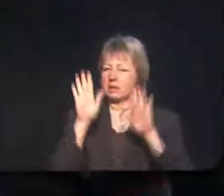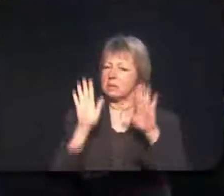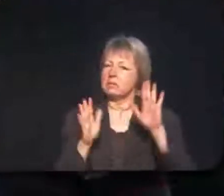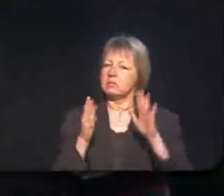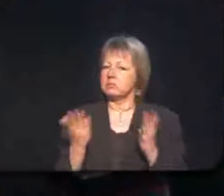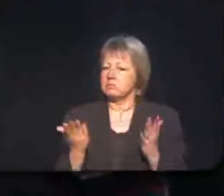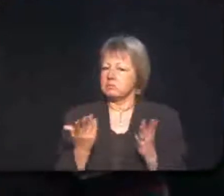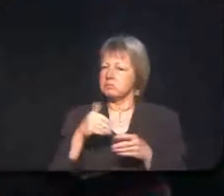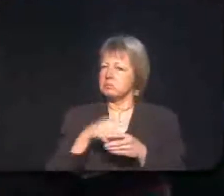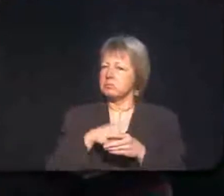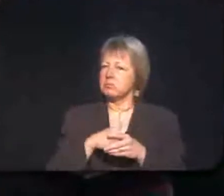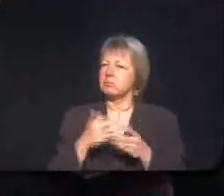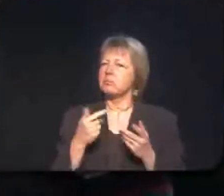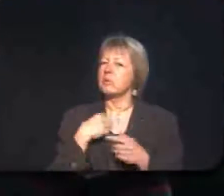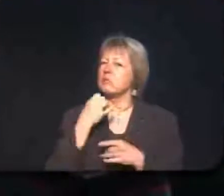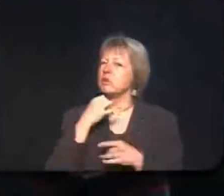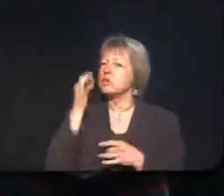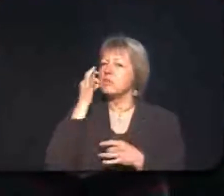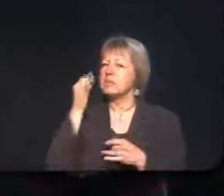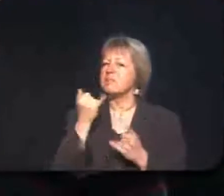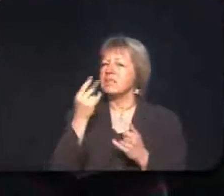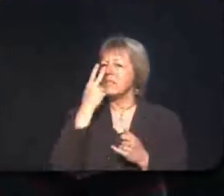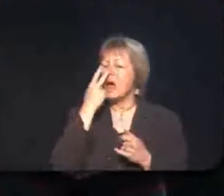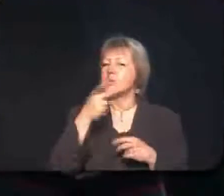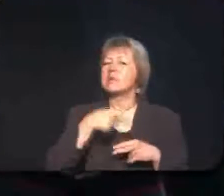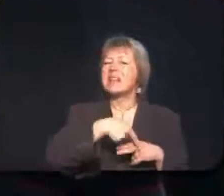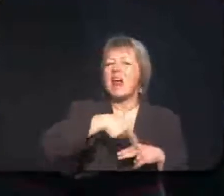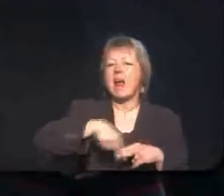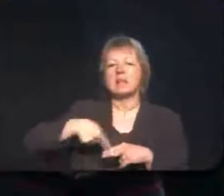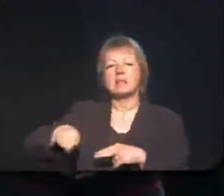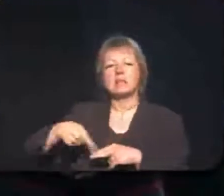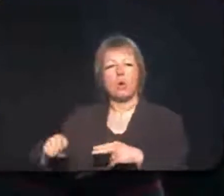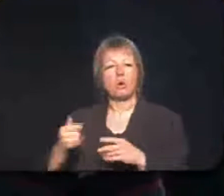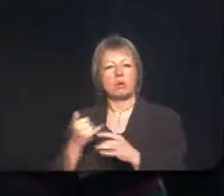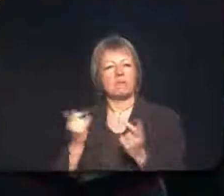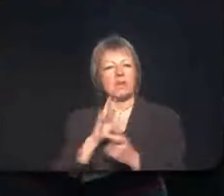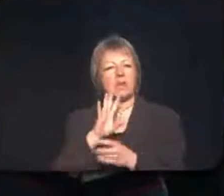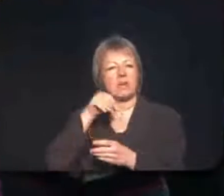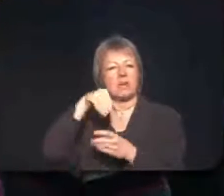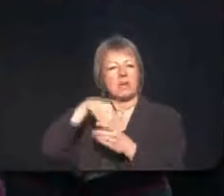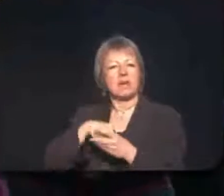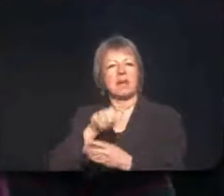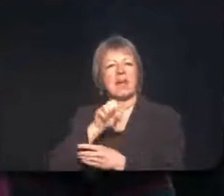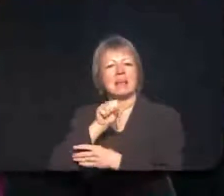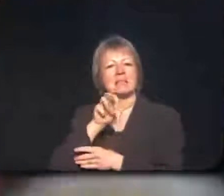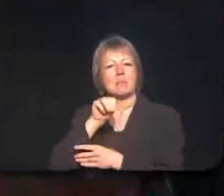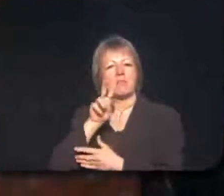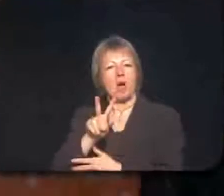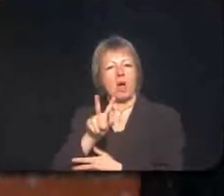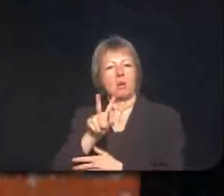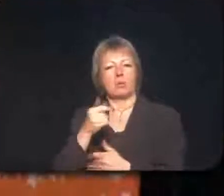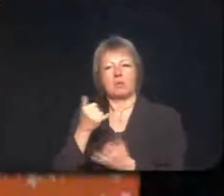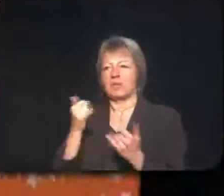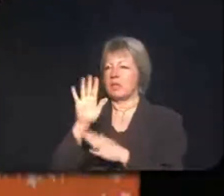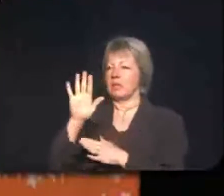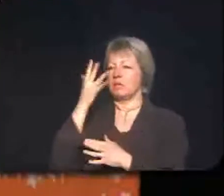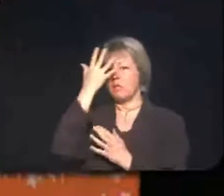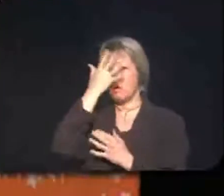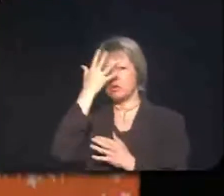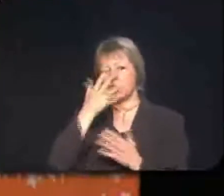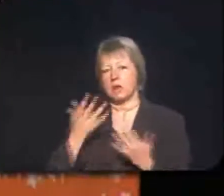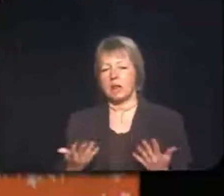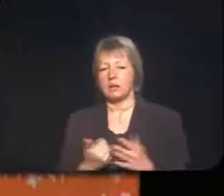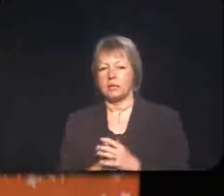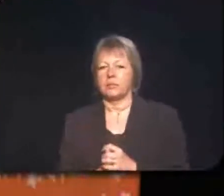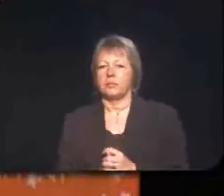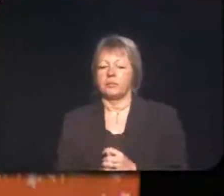wie steht ihr zu Delegationen wie werden die eingebaut bei der SMV nach allen Vorstellungen die Prinzipien verlegt